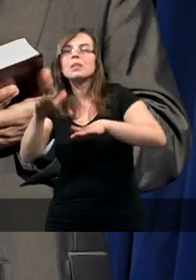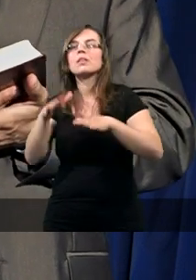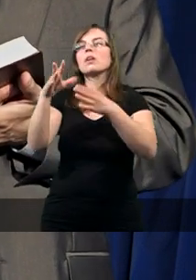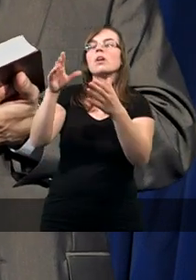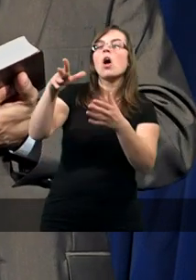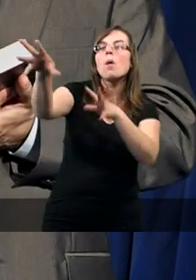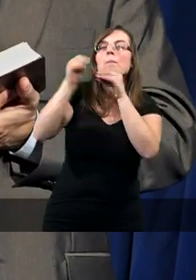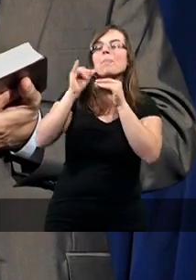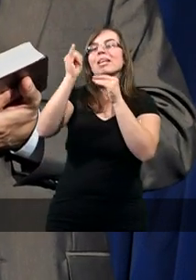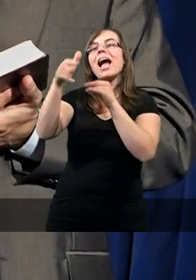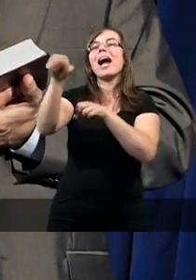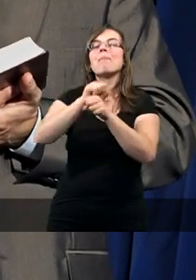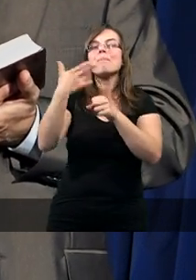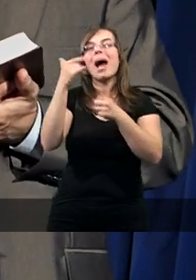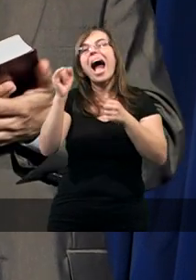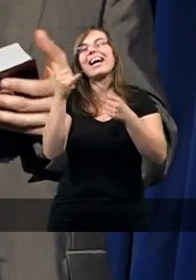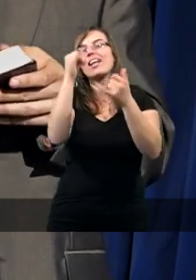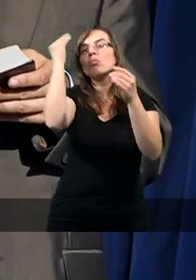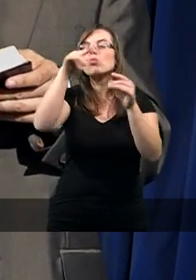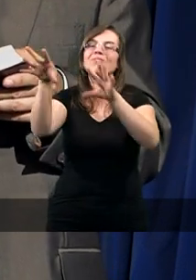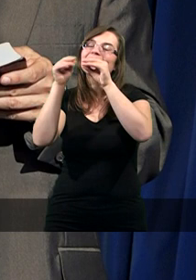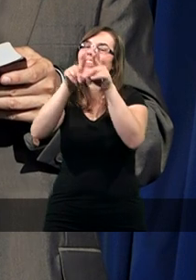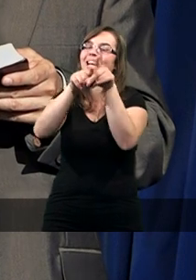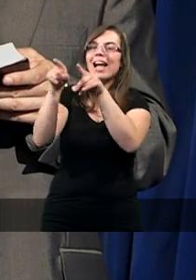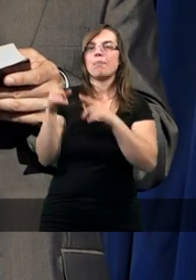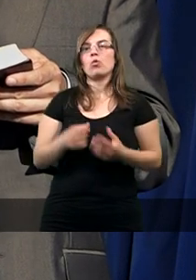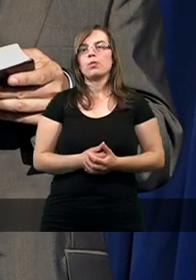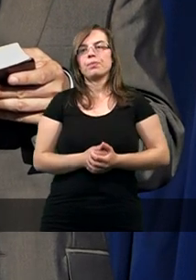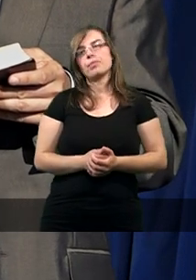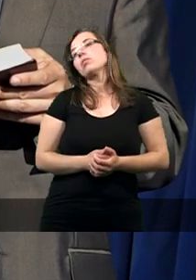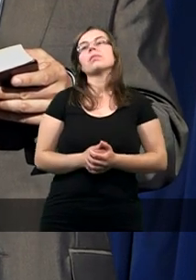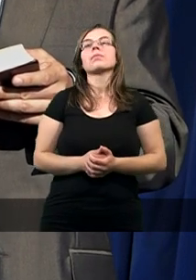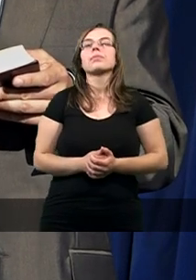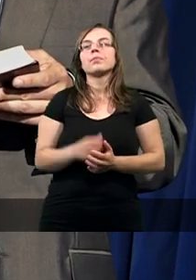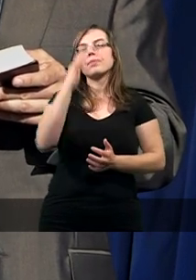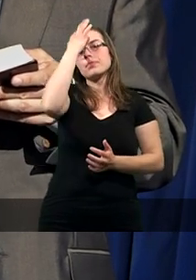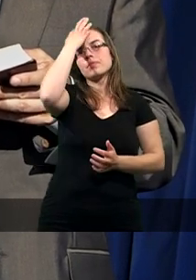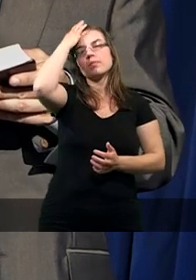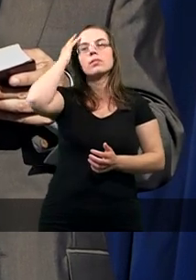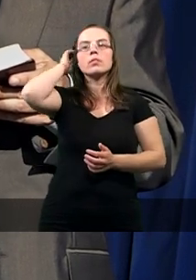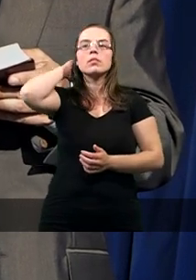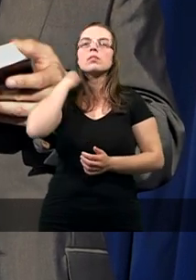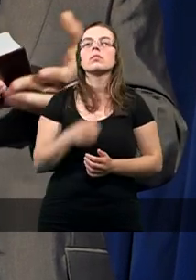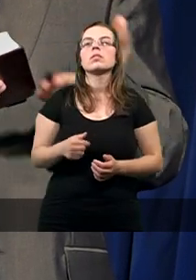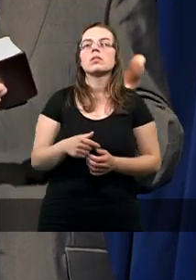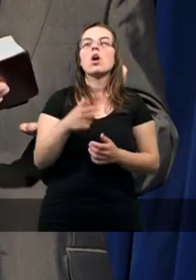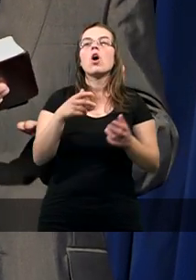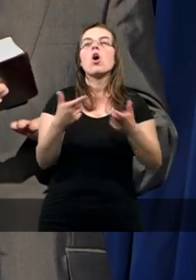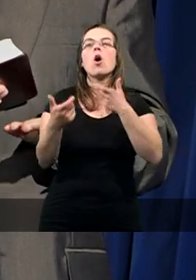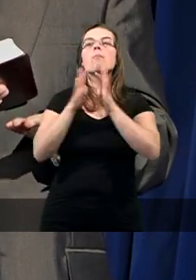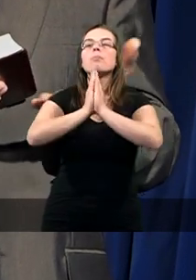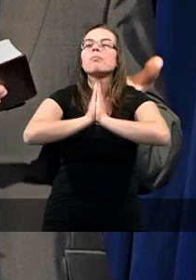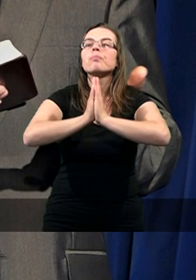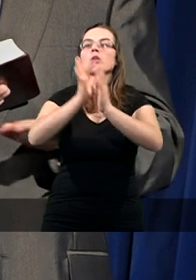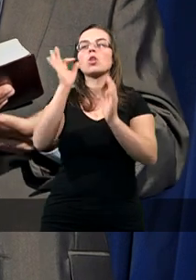jak i ona uczyła się w domu Marty. Pleading for loved ones as at Lazarus' funeral.